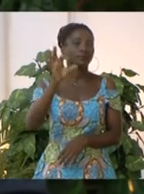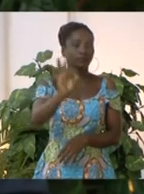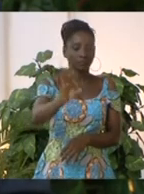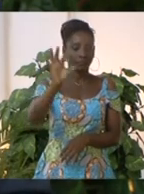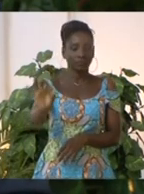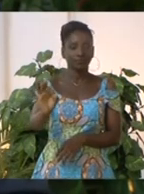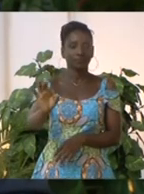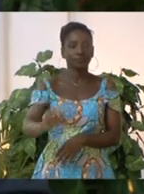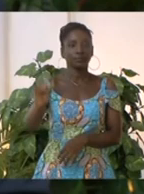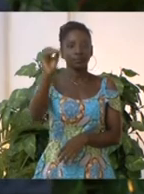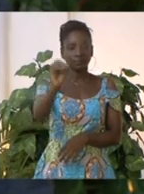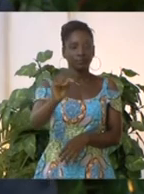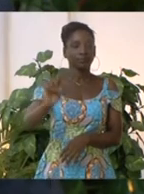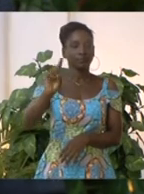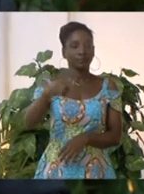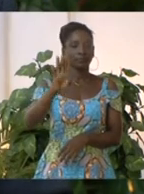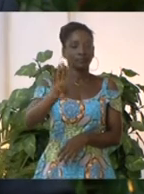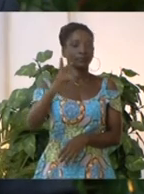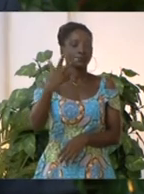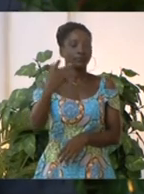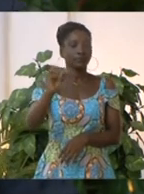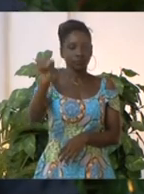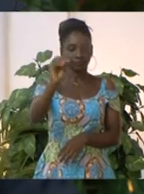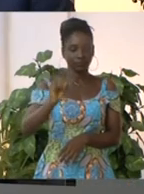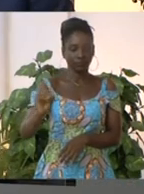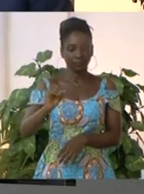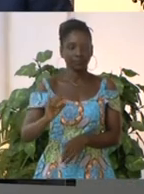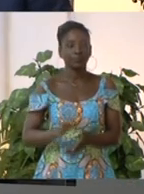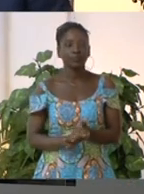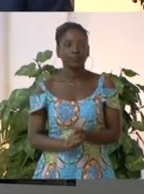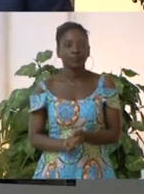99, soit 0,43%.